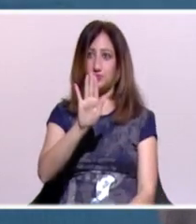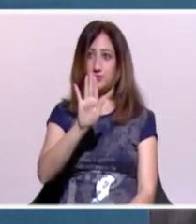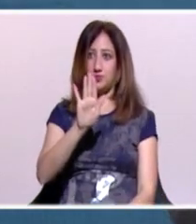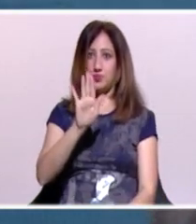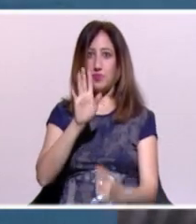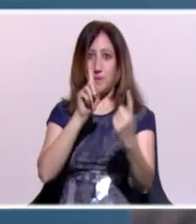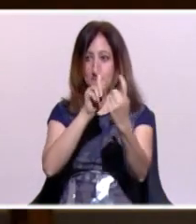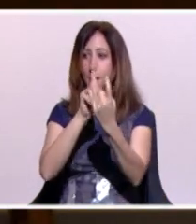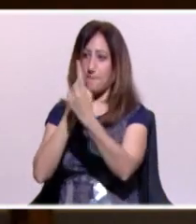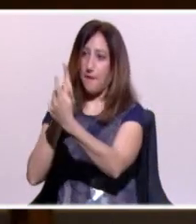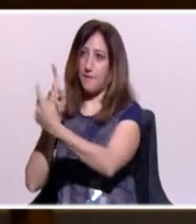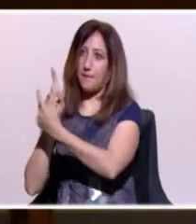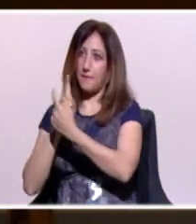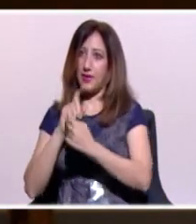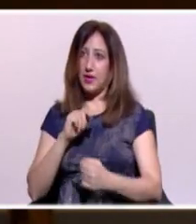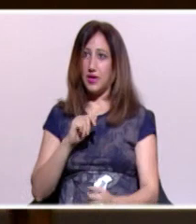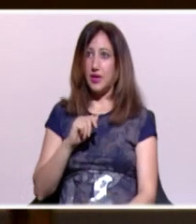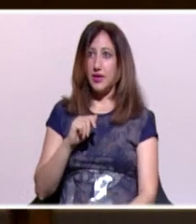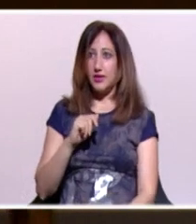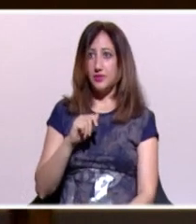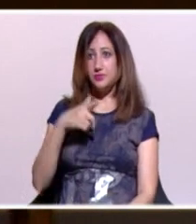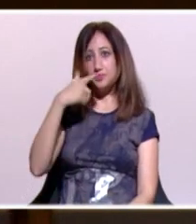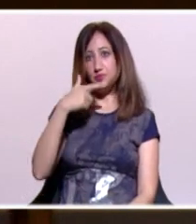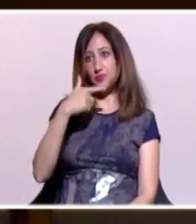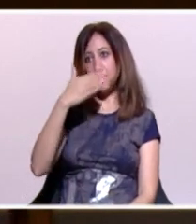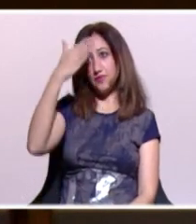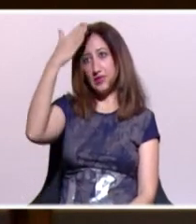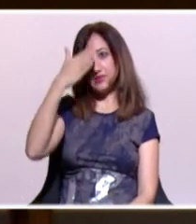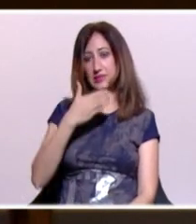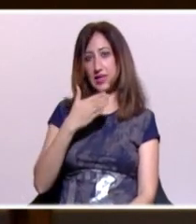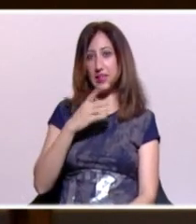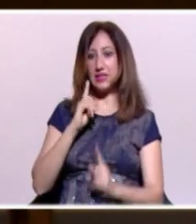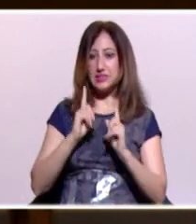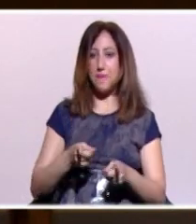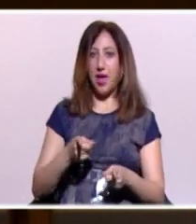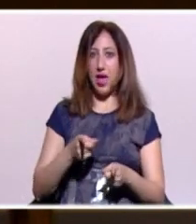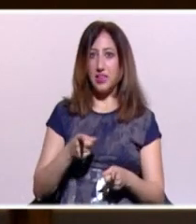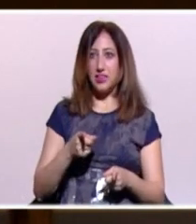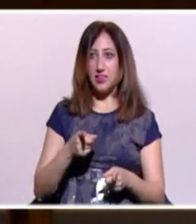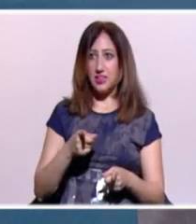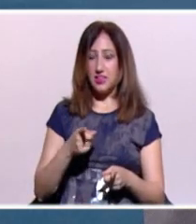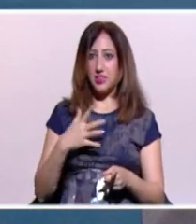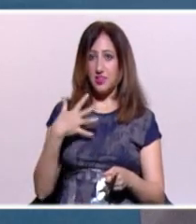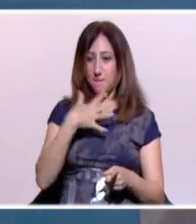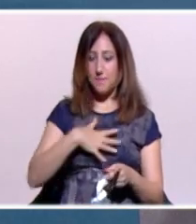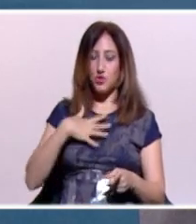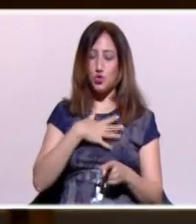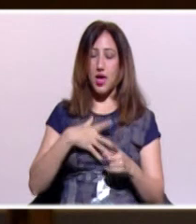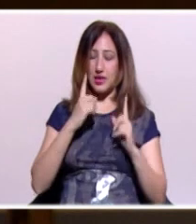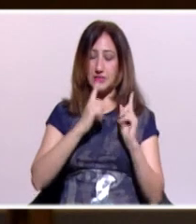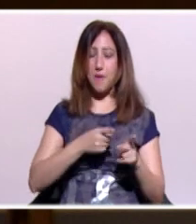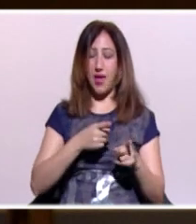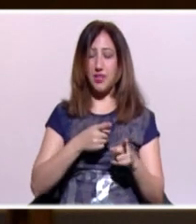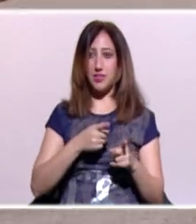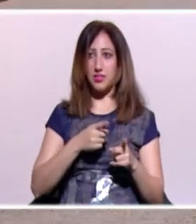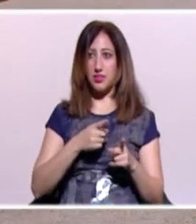كلهم، انا صدام معاهم. والغريب انك كنت عندك بوكر فيس يا طارق وثبات انفعالي، ثبات رمزي مش ثبات طارق.